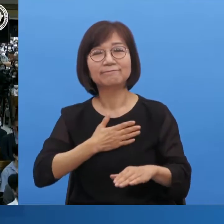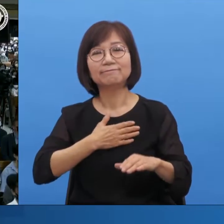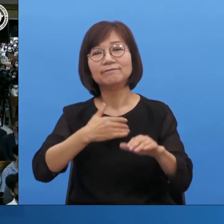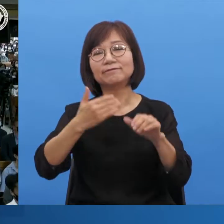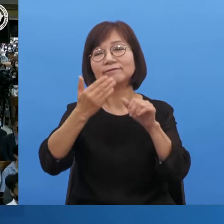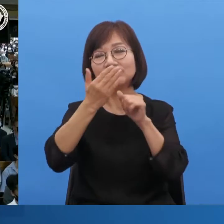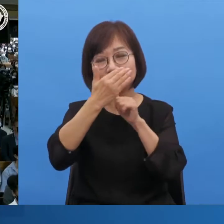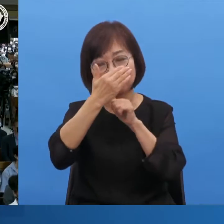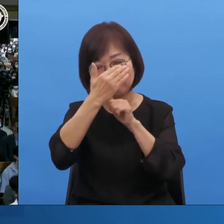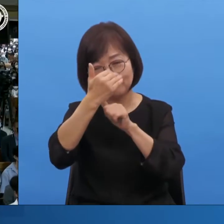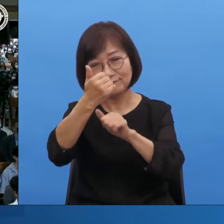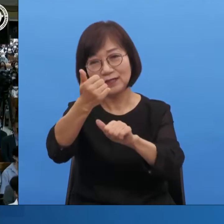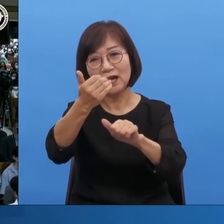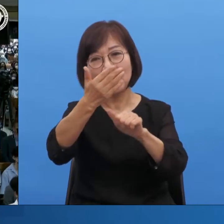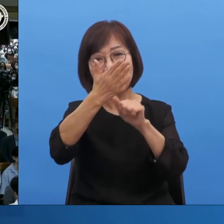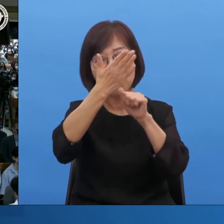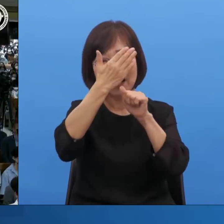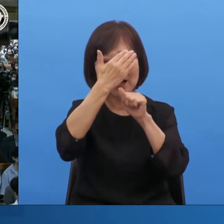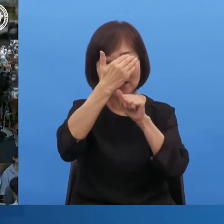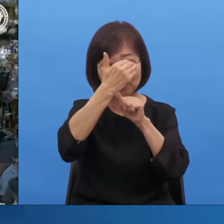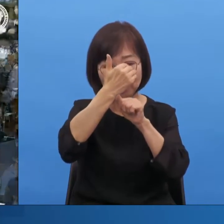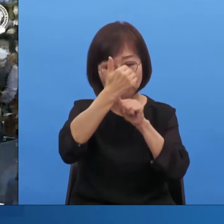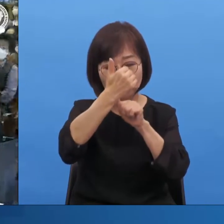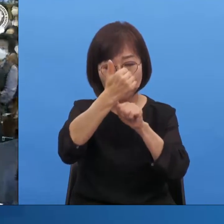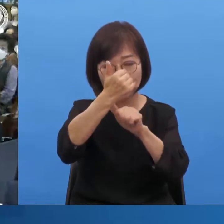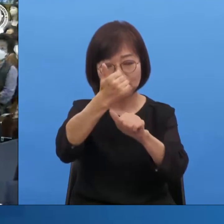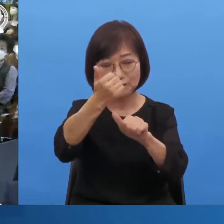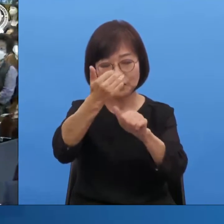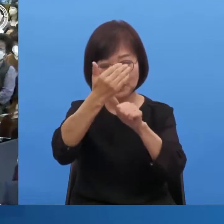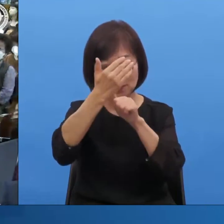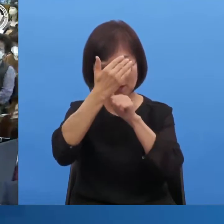존성 날